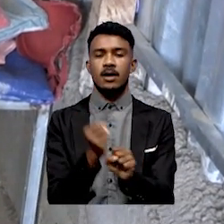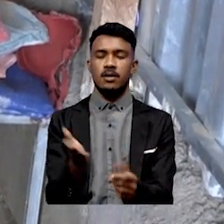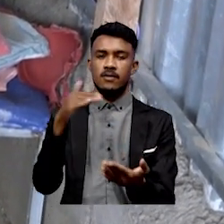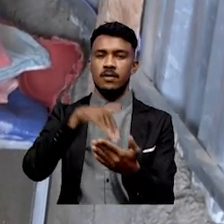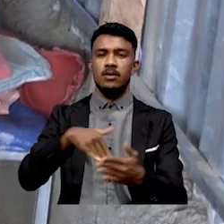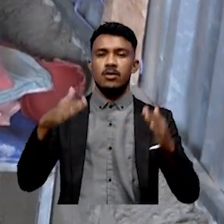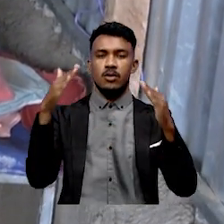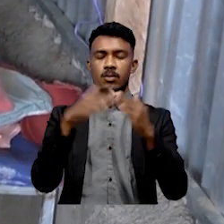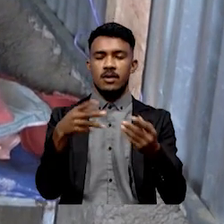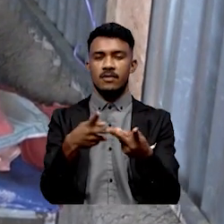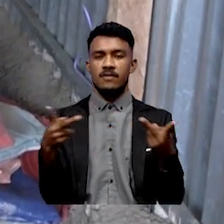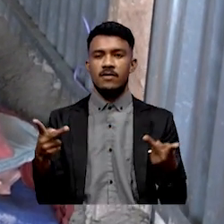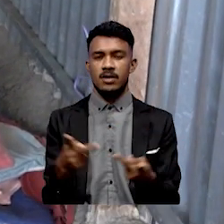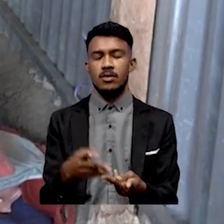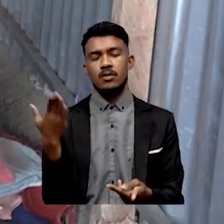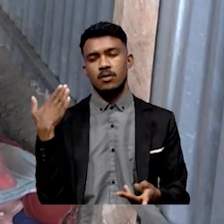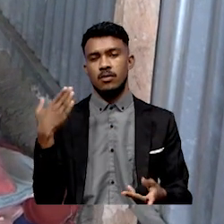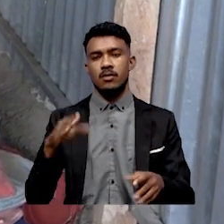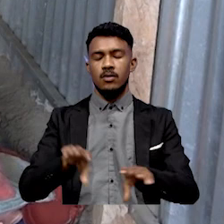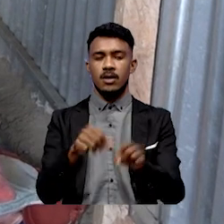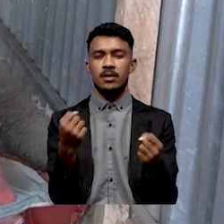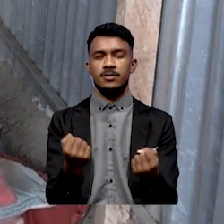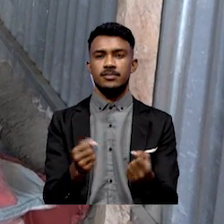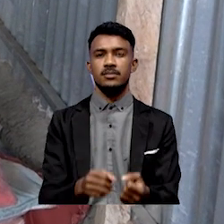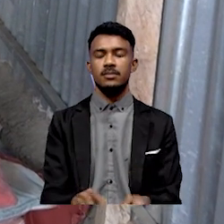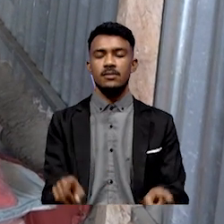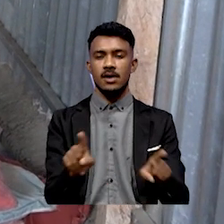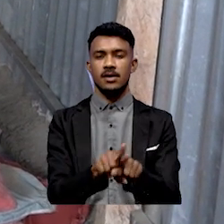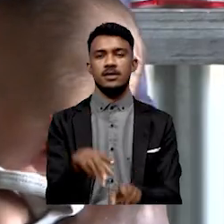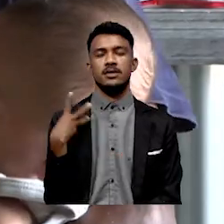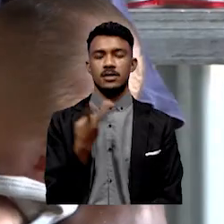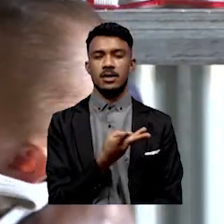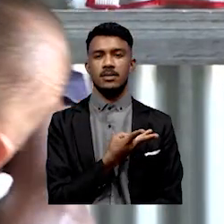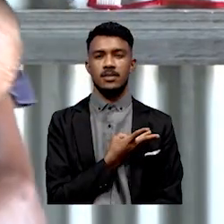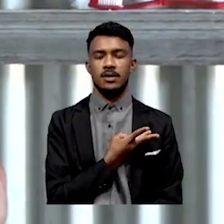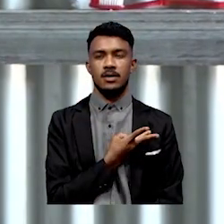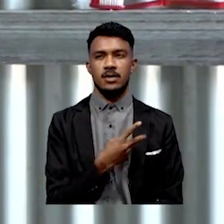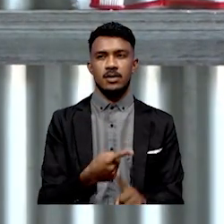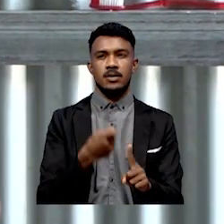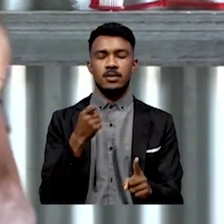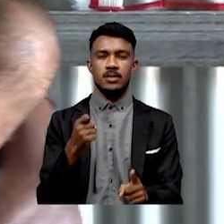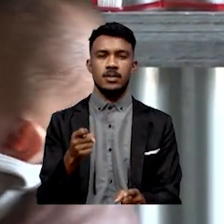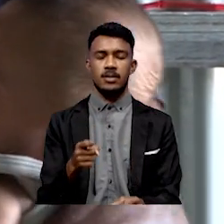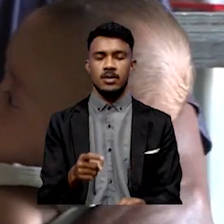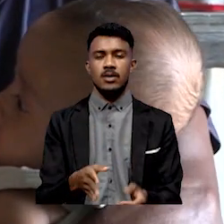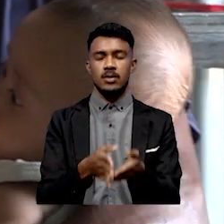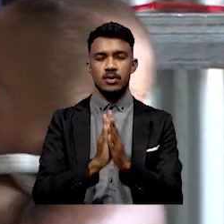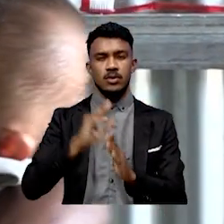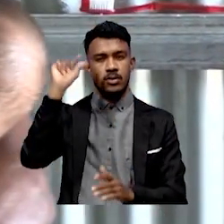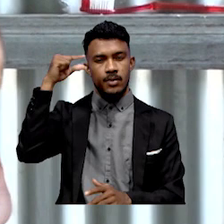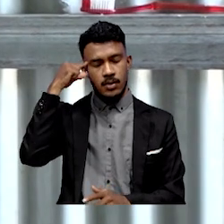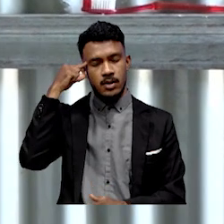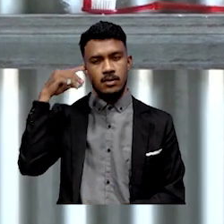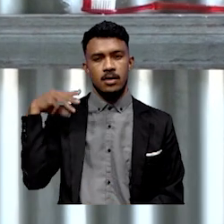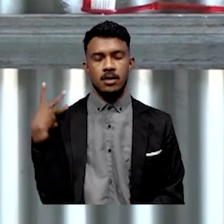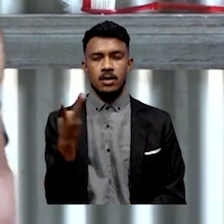uma fating ne bestraga tiha ona. Ansa ame ron terde di govern detan. Tama ite he star ne okos ne star